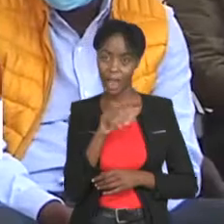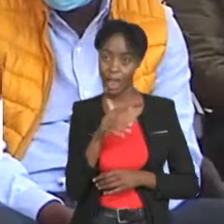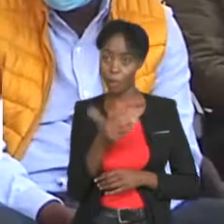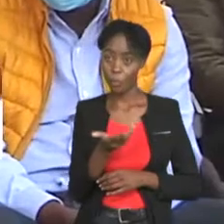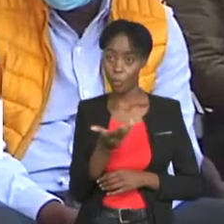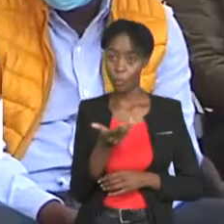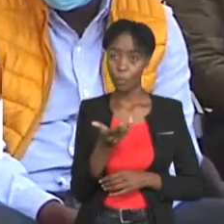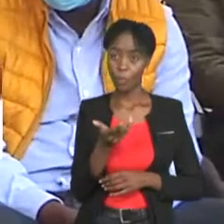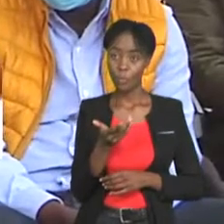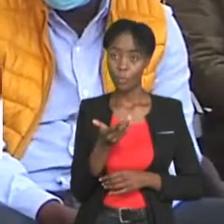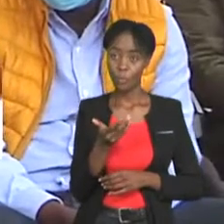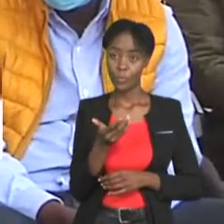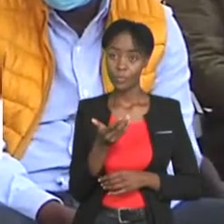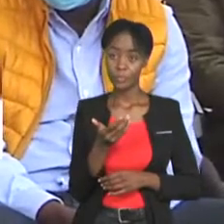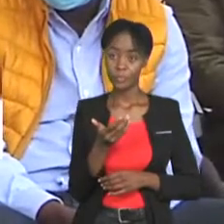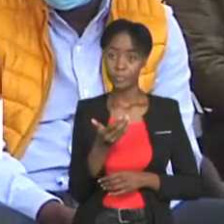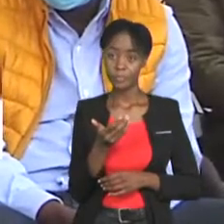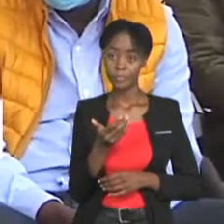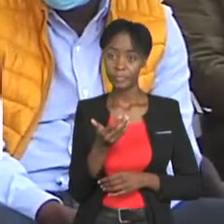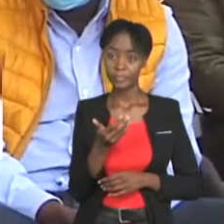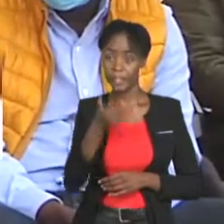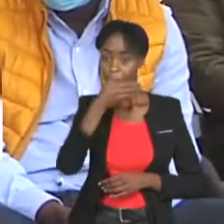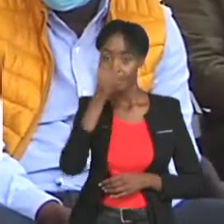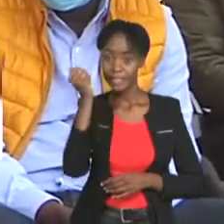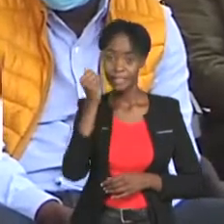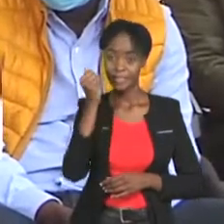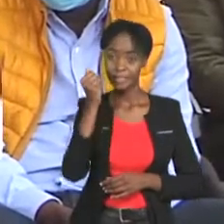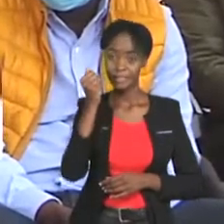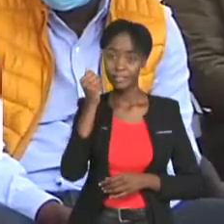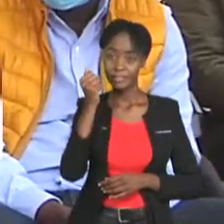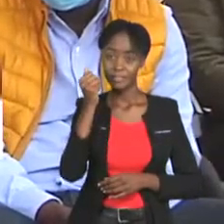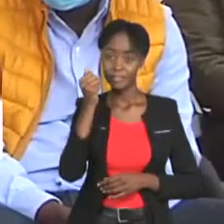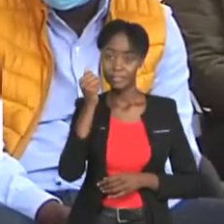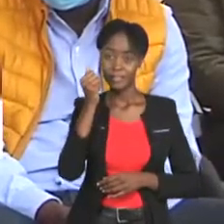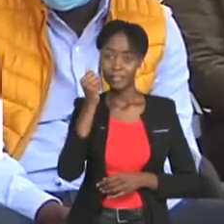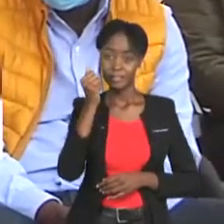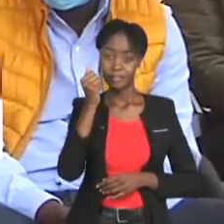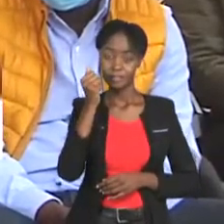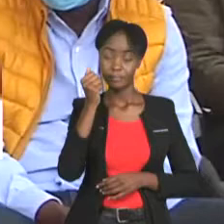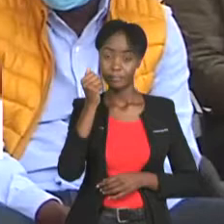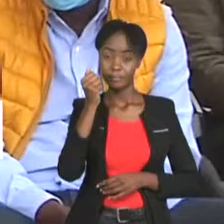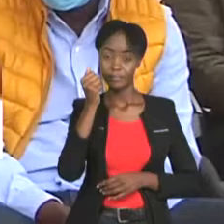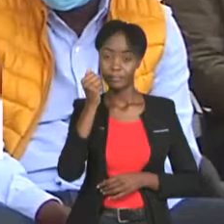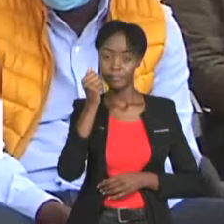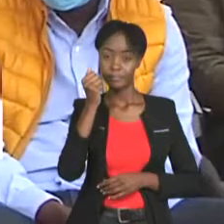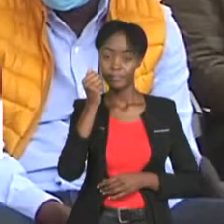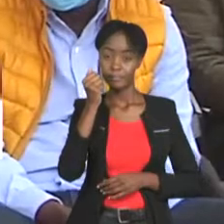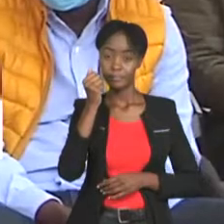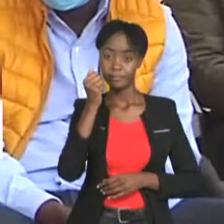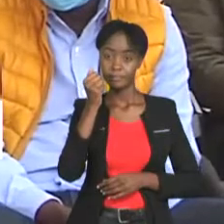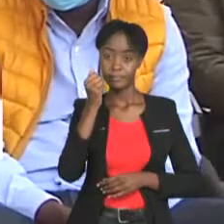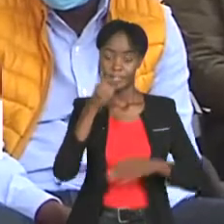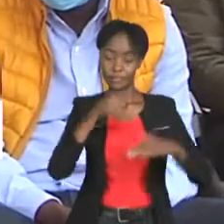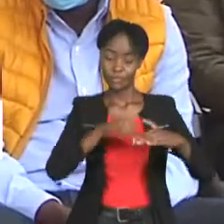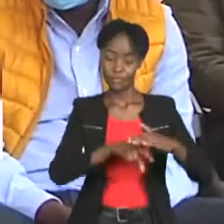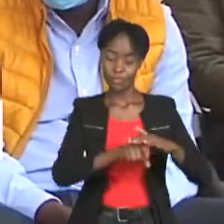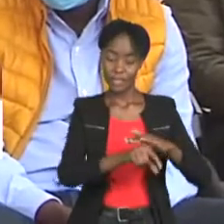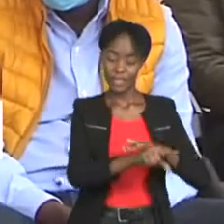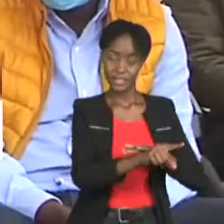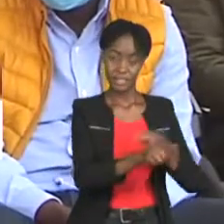kwamba yafaa mkubaliwe huwa